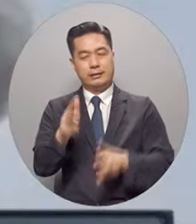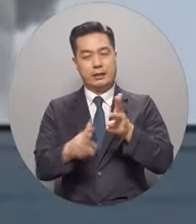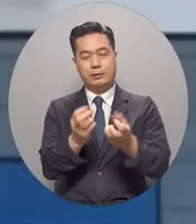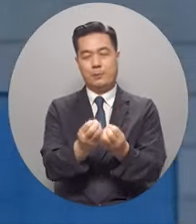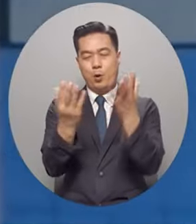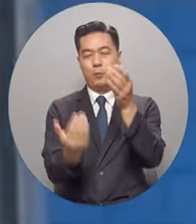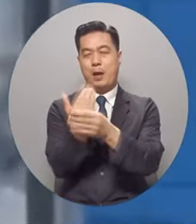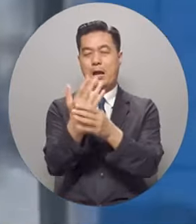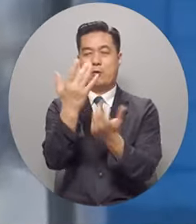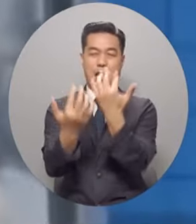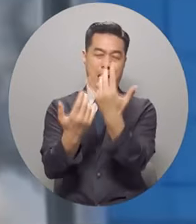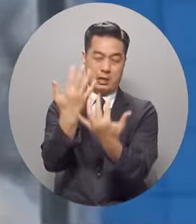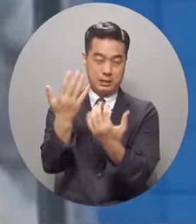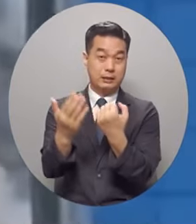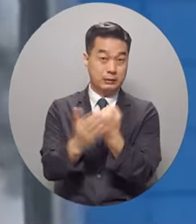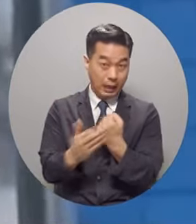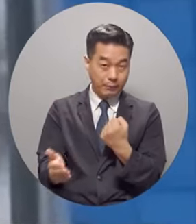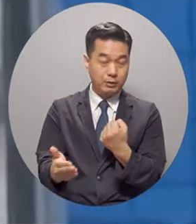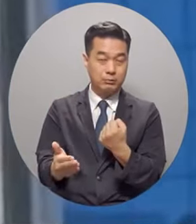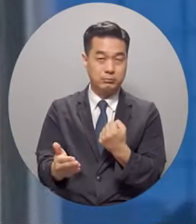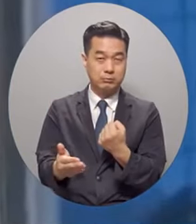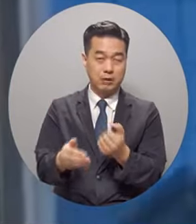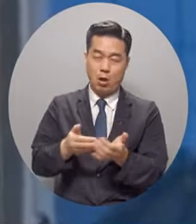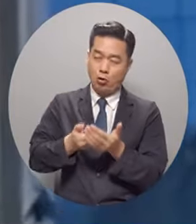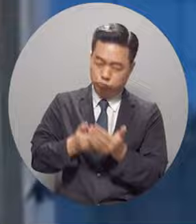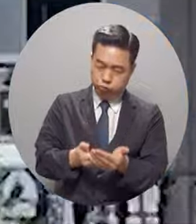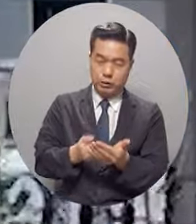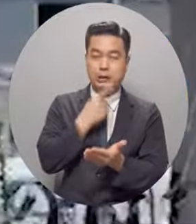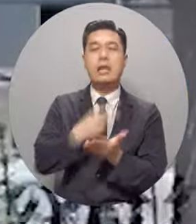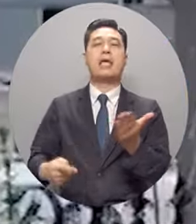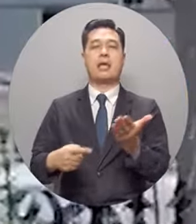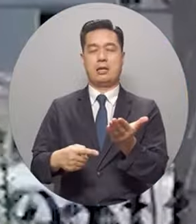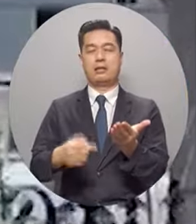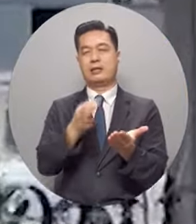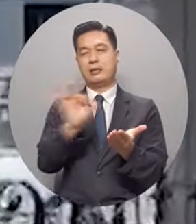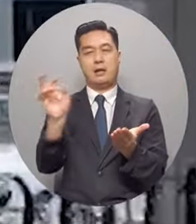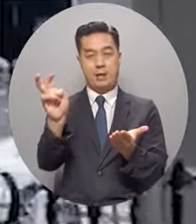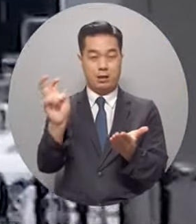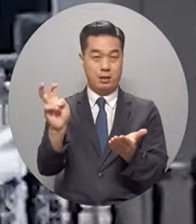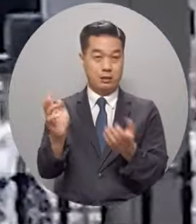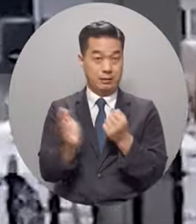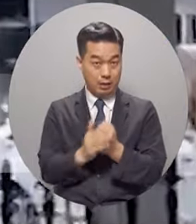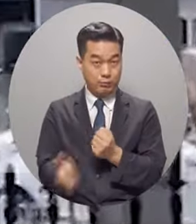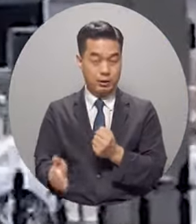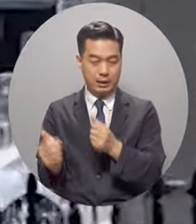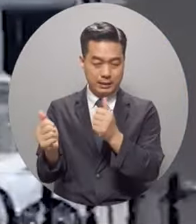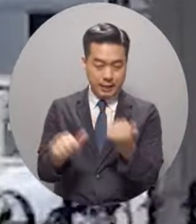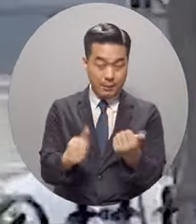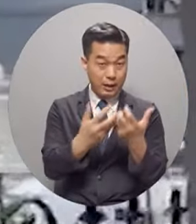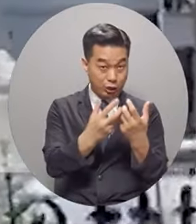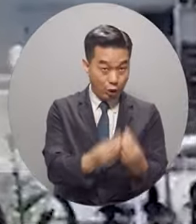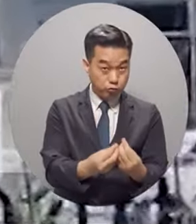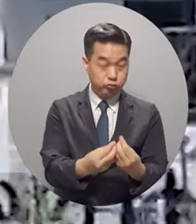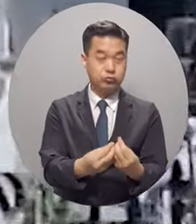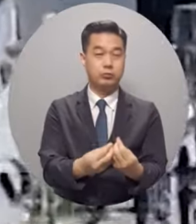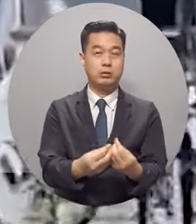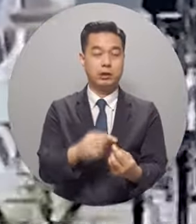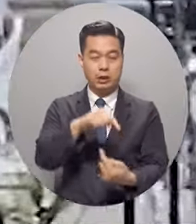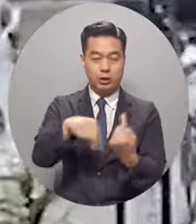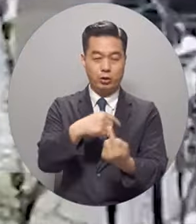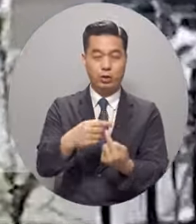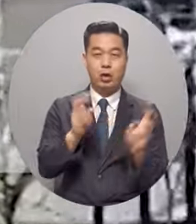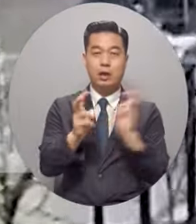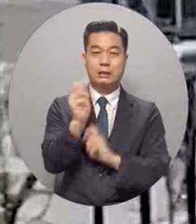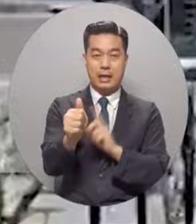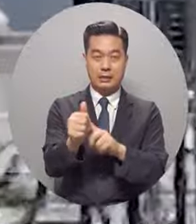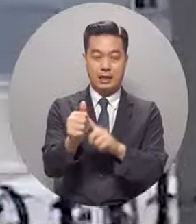화재 사고인 만큼 중대재해로 인정될 것으로 보입니다. 중대재해로 인한 사망의 경우 경영 책임자의